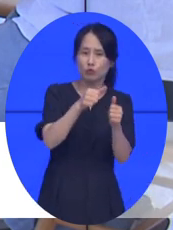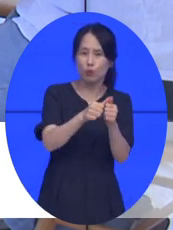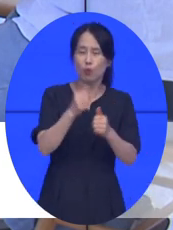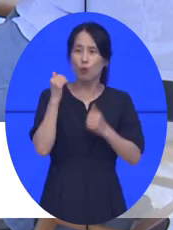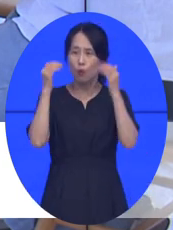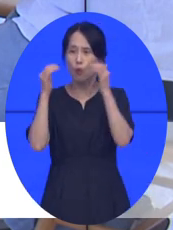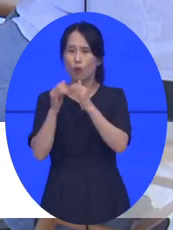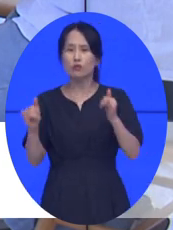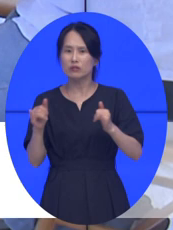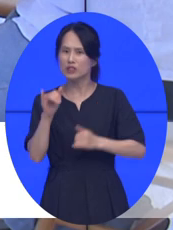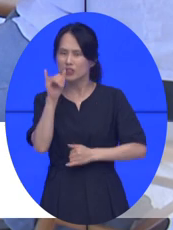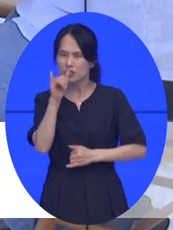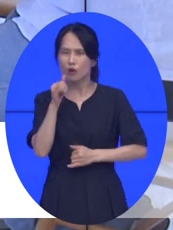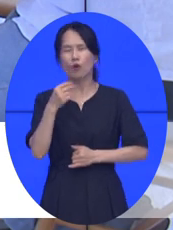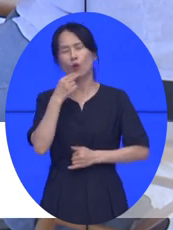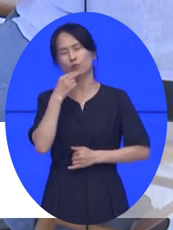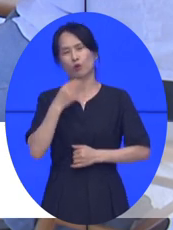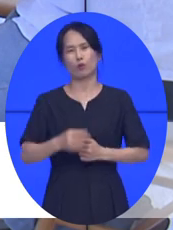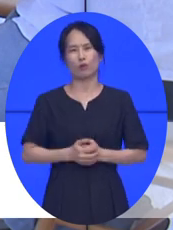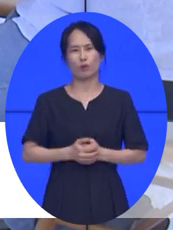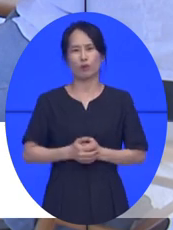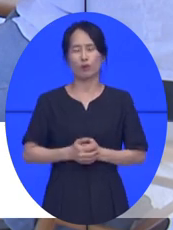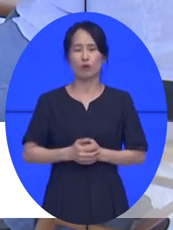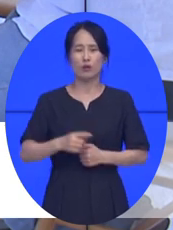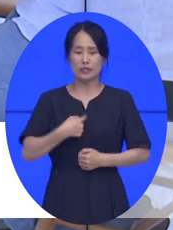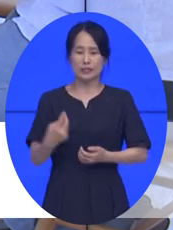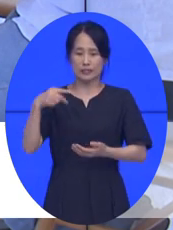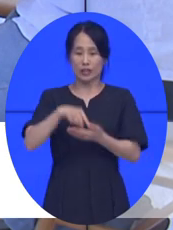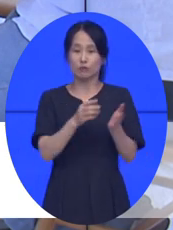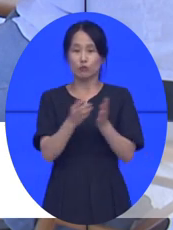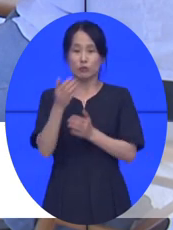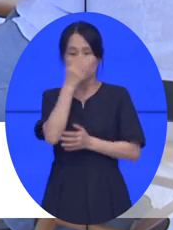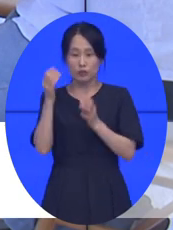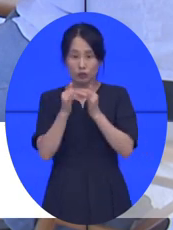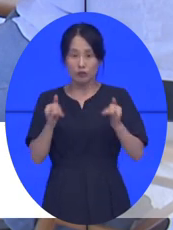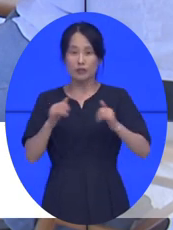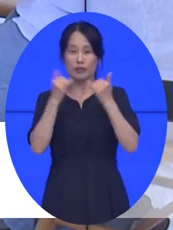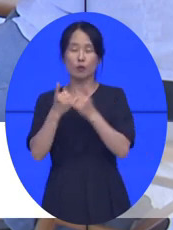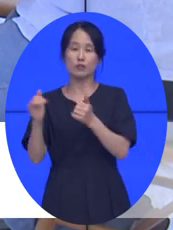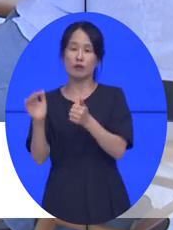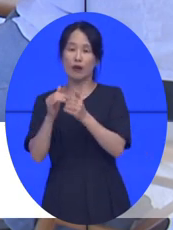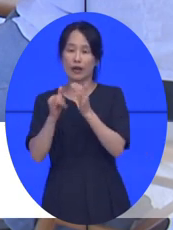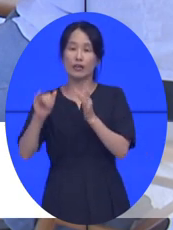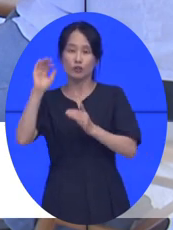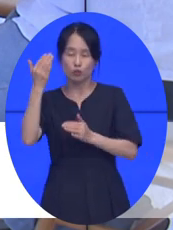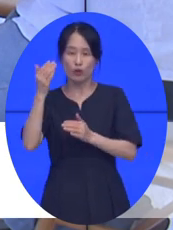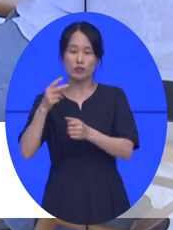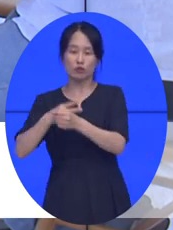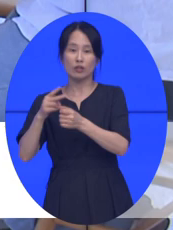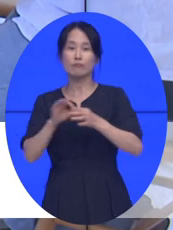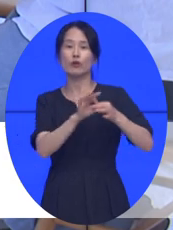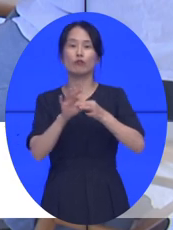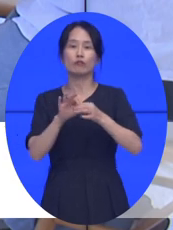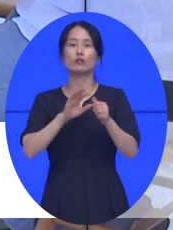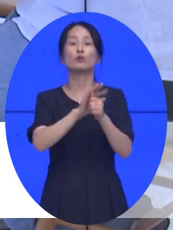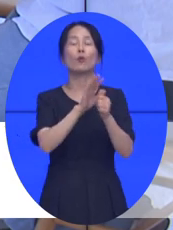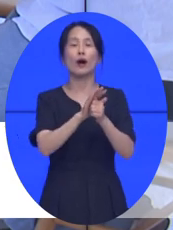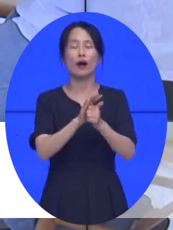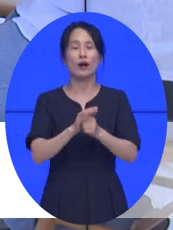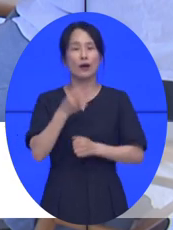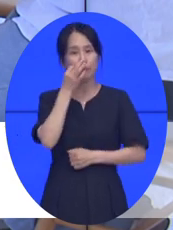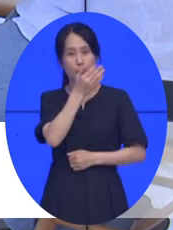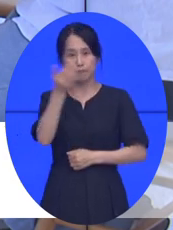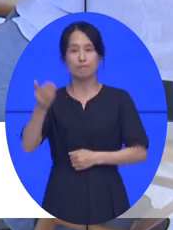만한 어른이 있다면 어떨까요? 경기도가 자립 준비 청년들에게 사회적 가족이 되어줄 멘토를 연결해줍니다. 최창순